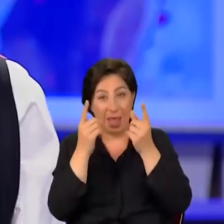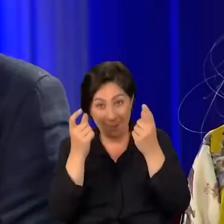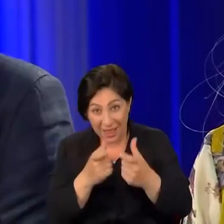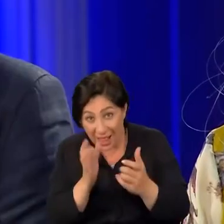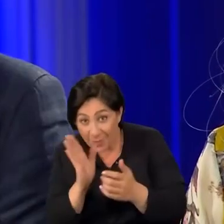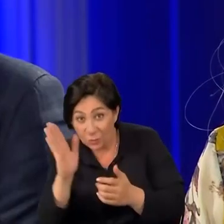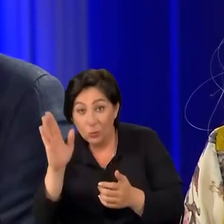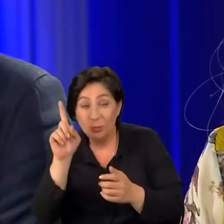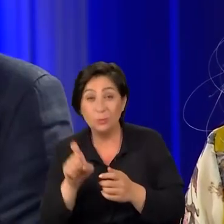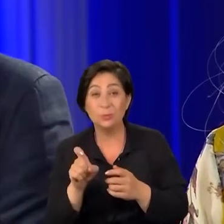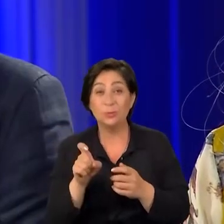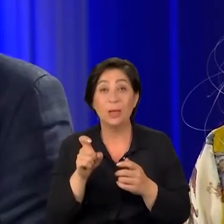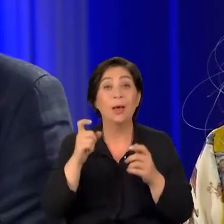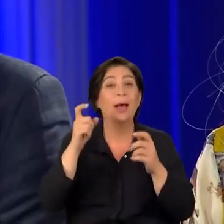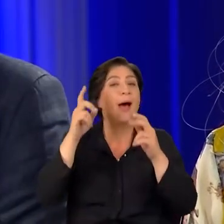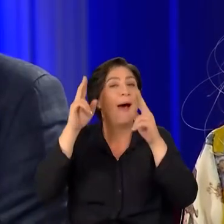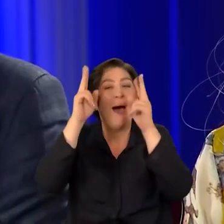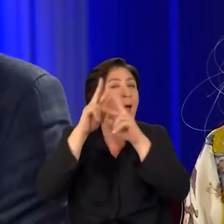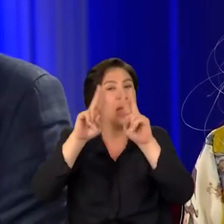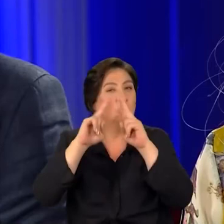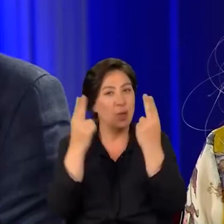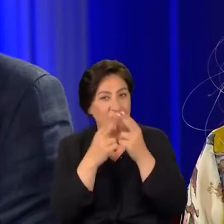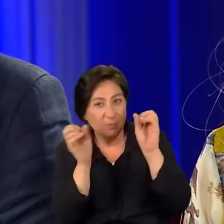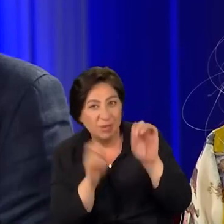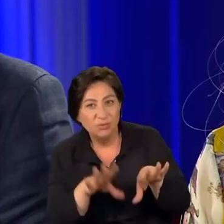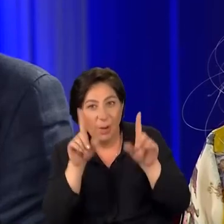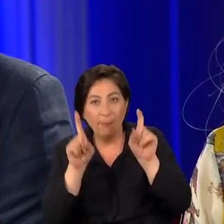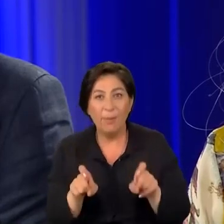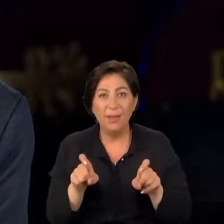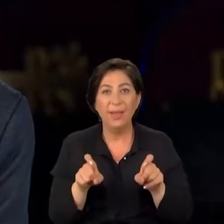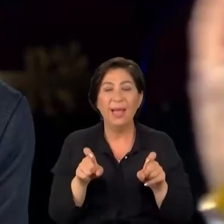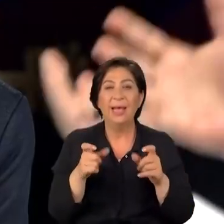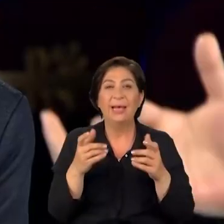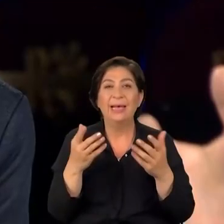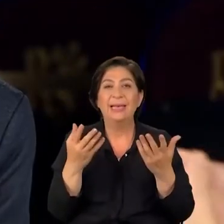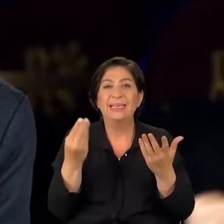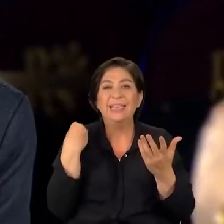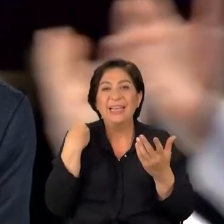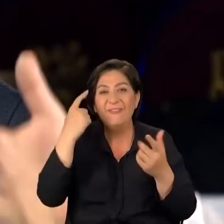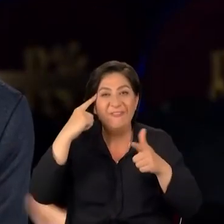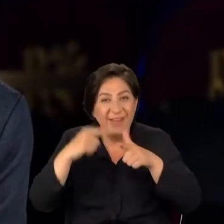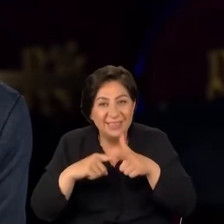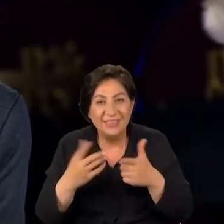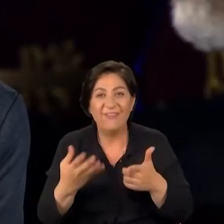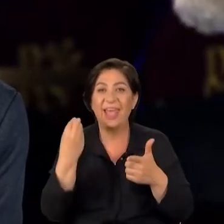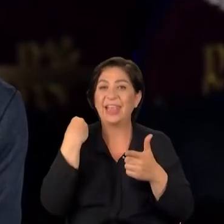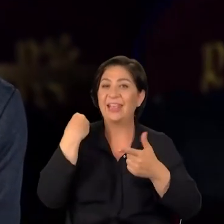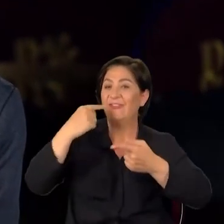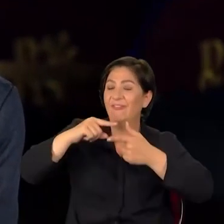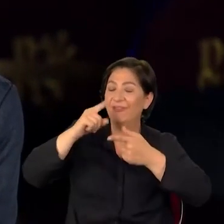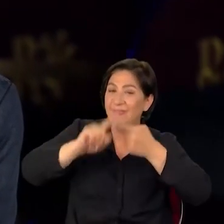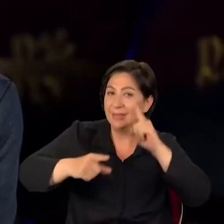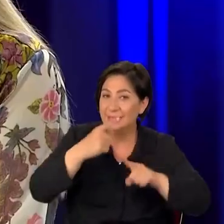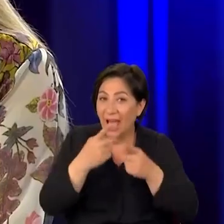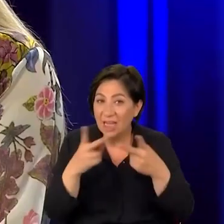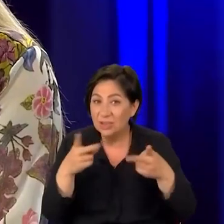Yani insanlar ütopyayı mı bırakacaklar? Çünkü zaten bütün yeni felsefe, bütün yeni siyasi açılımlar da ilk